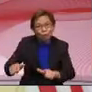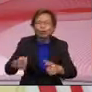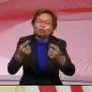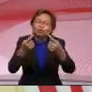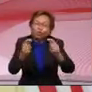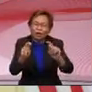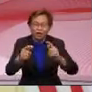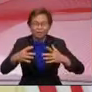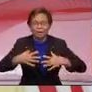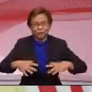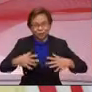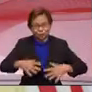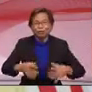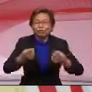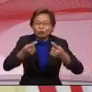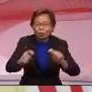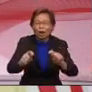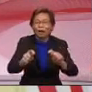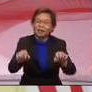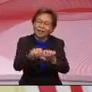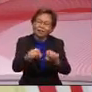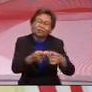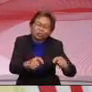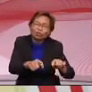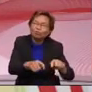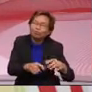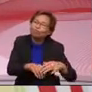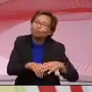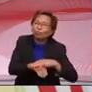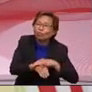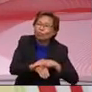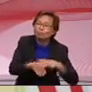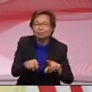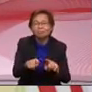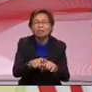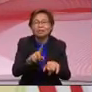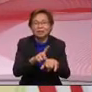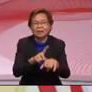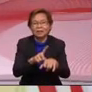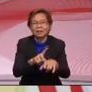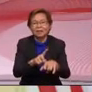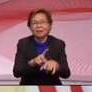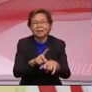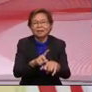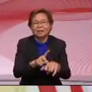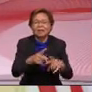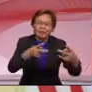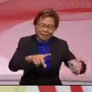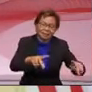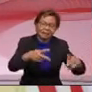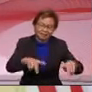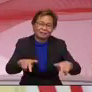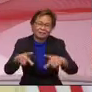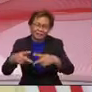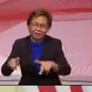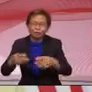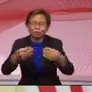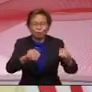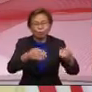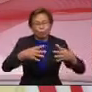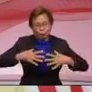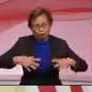fitting pakaian termasuk kasut di mana, di premis-premis